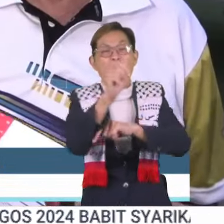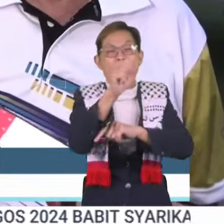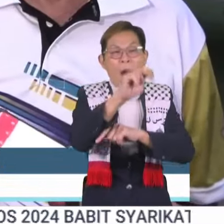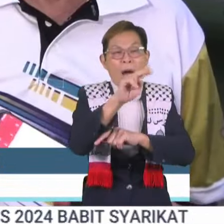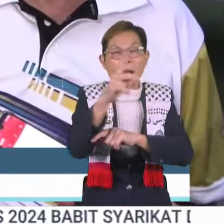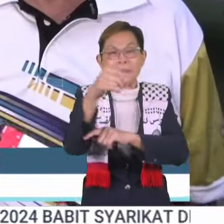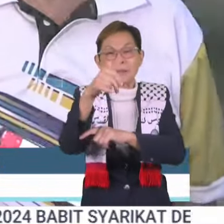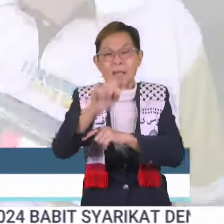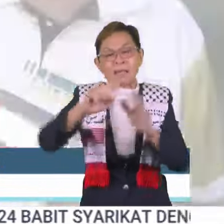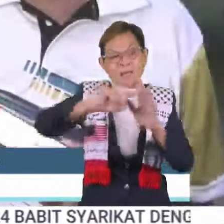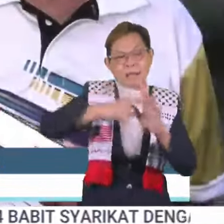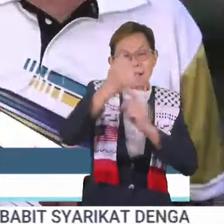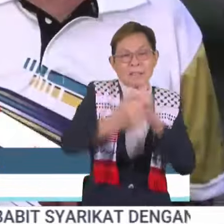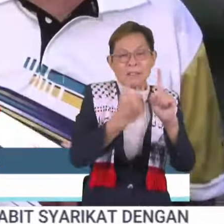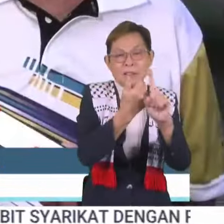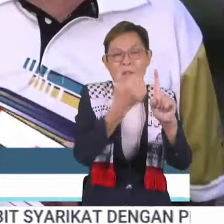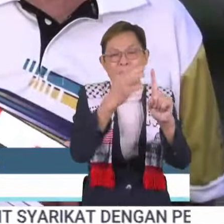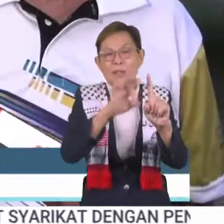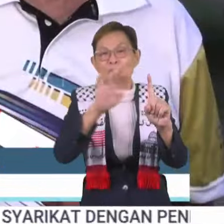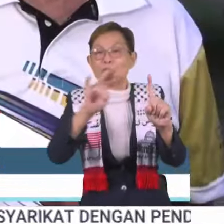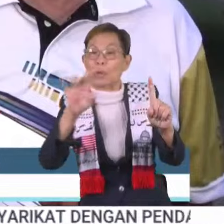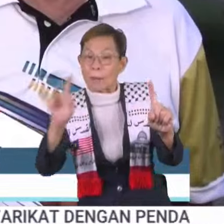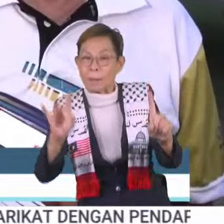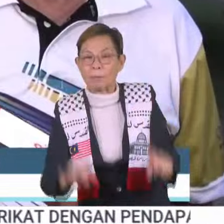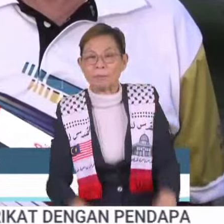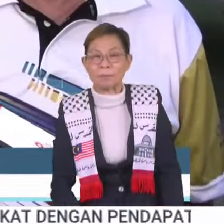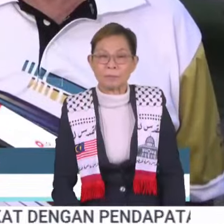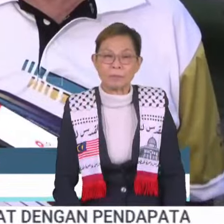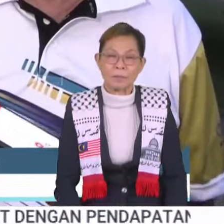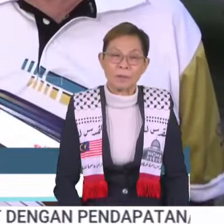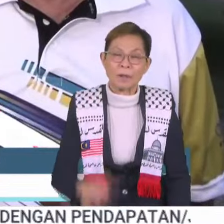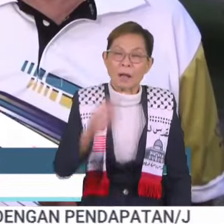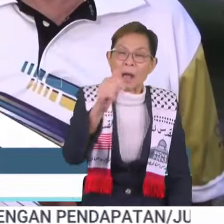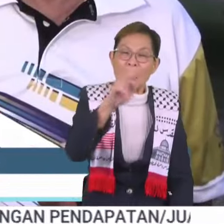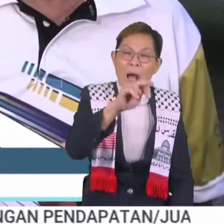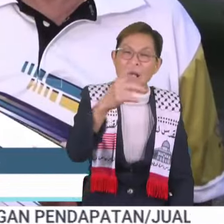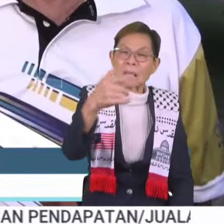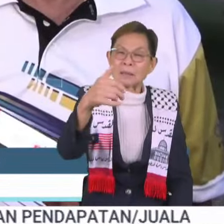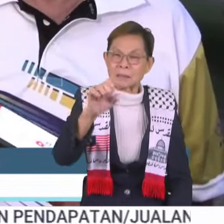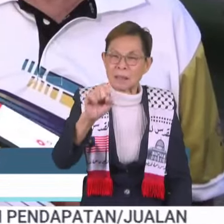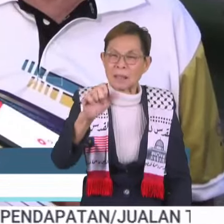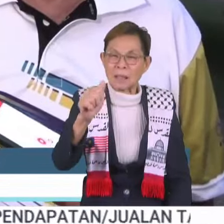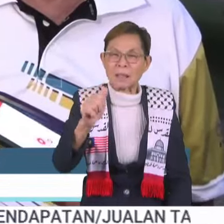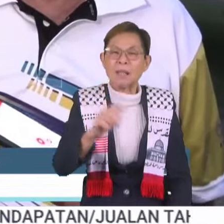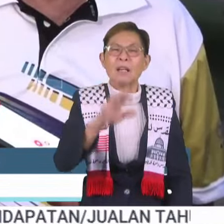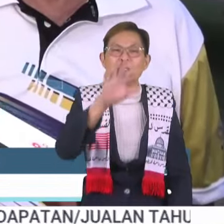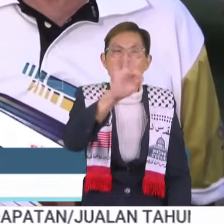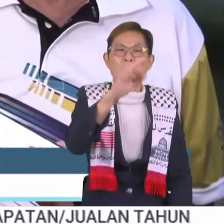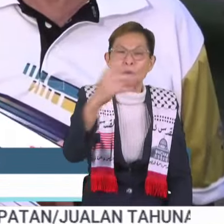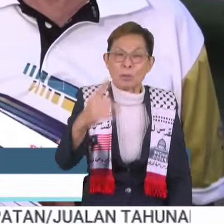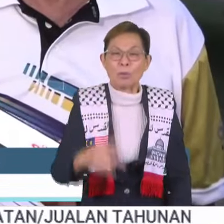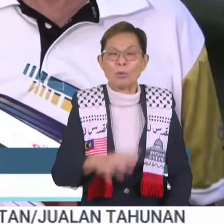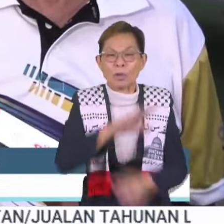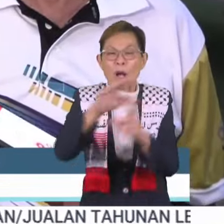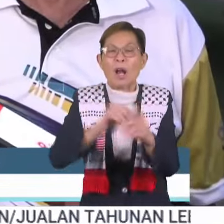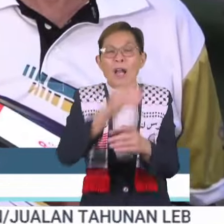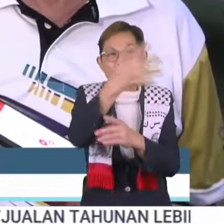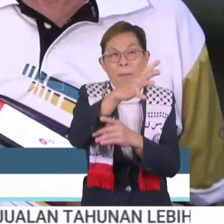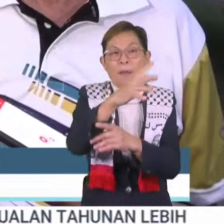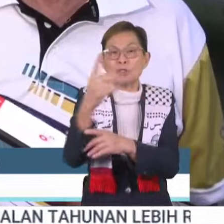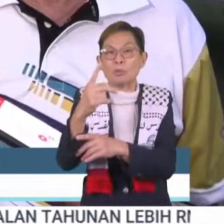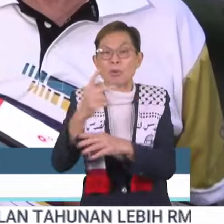tahun 1970-an ini. Sekarang ni ahli angkasa ada 11,000. Jadi kesemua 11,000 tu memang terdedah daripada 15,000